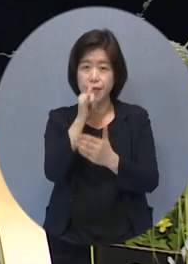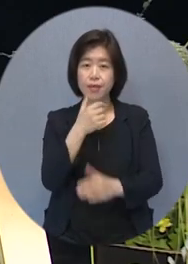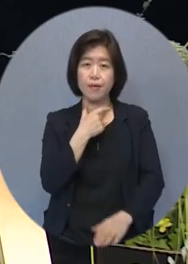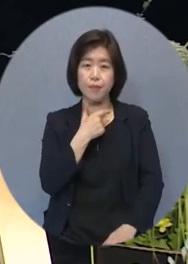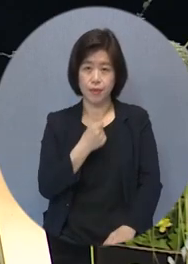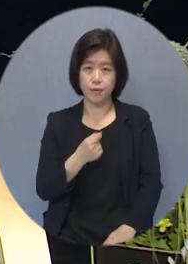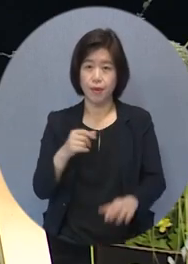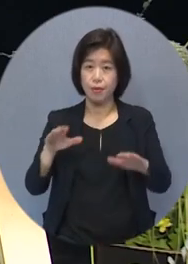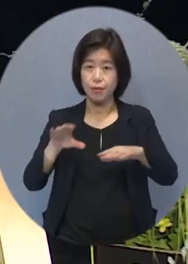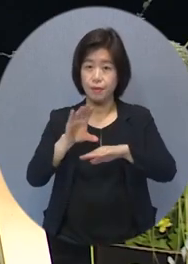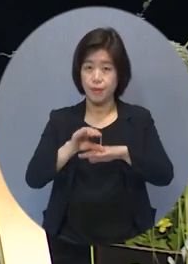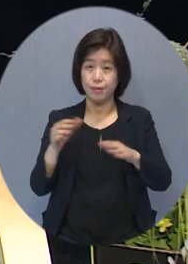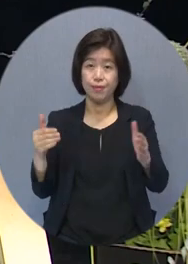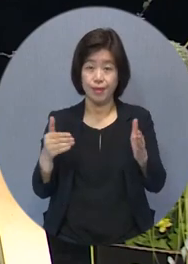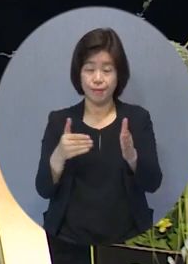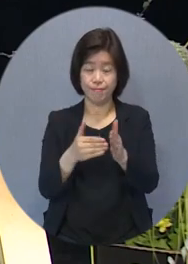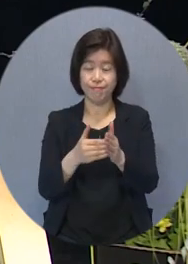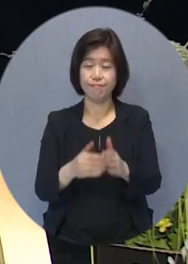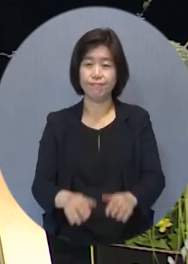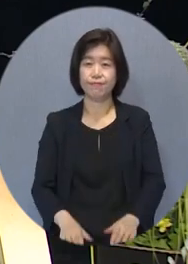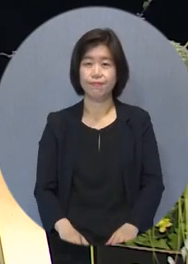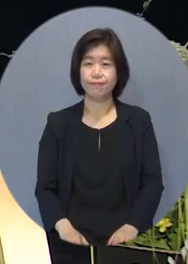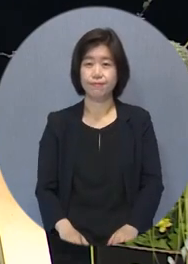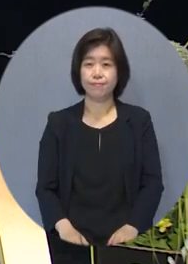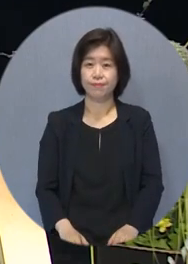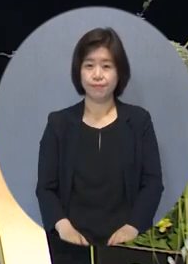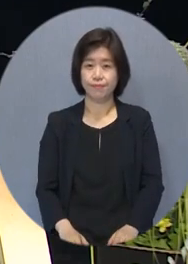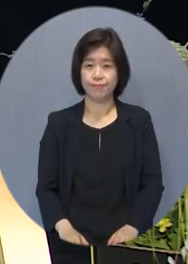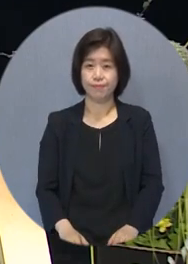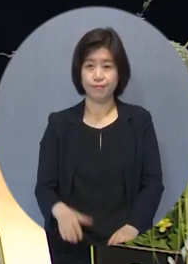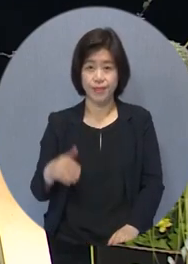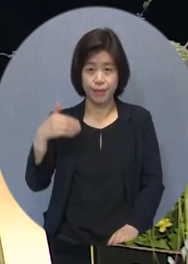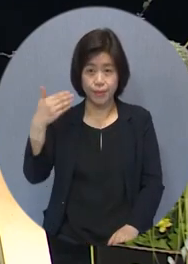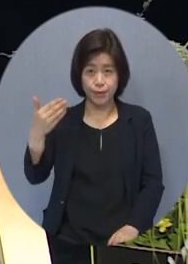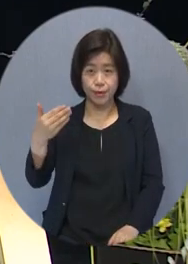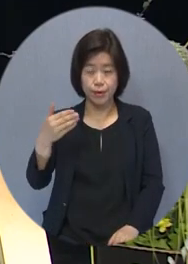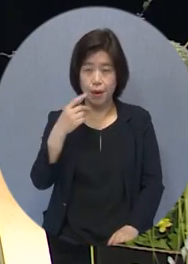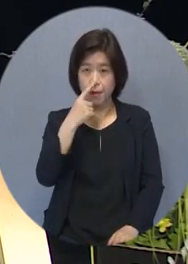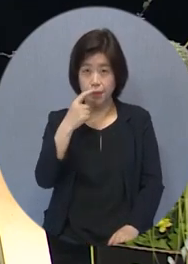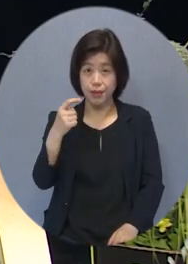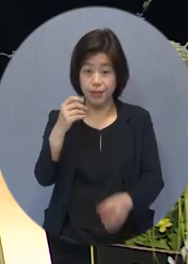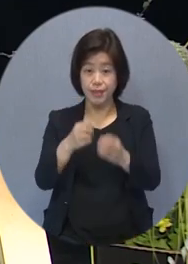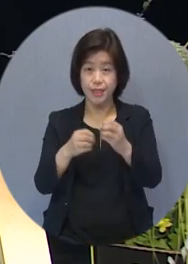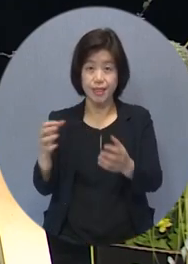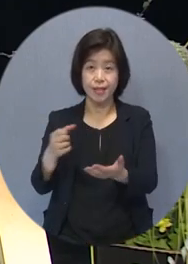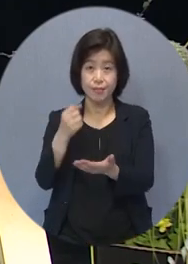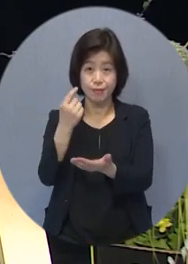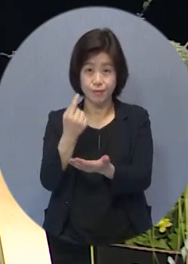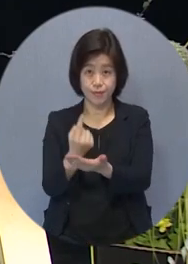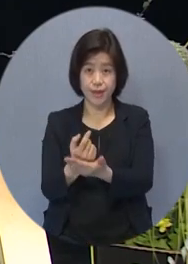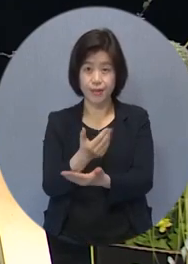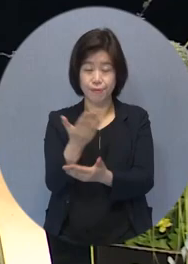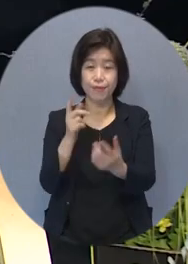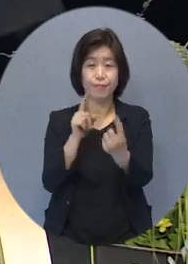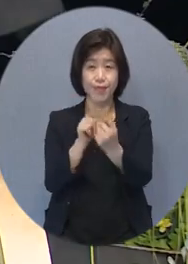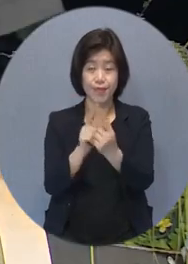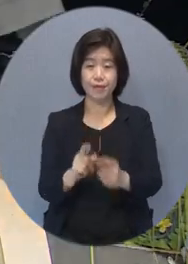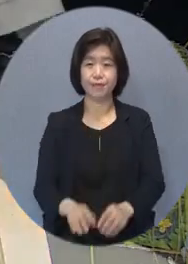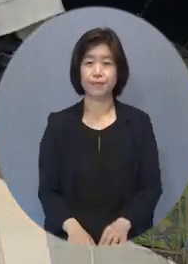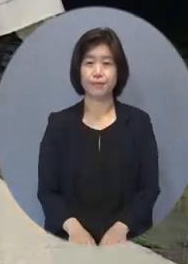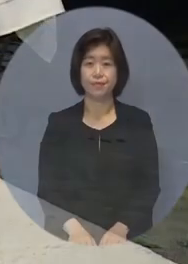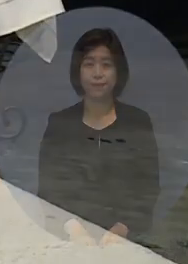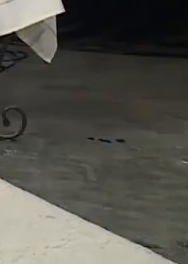동행 시간을 마칩니다. 다음 시간에도 멋진 작품으로 다시 만나 뵙겠습니다.